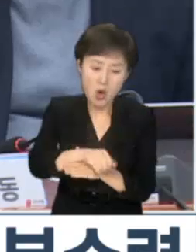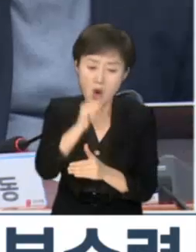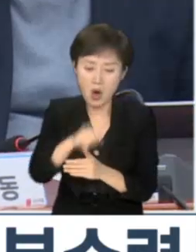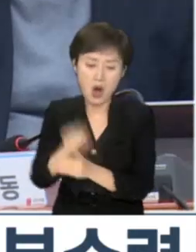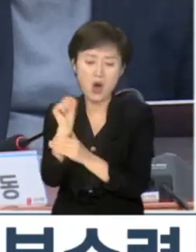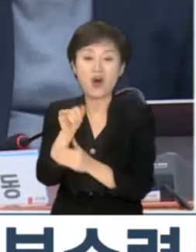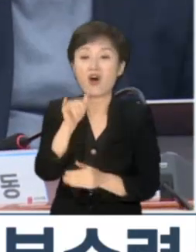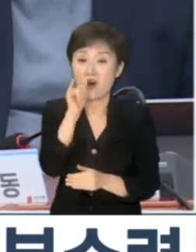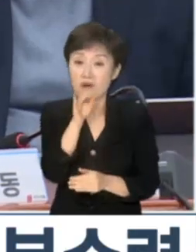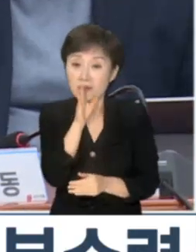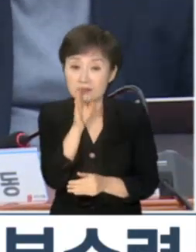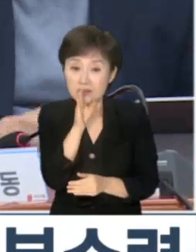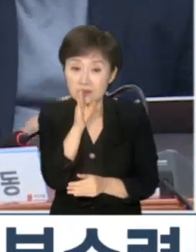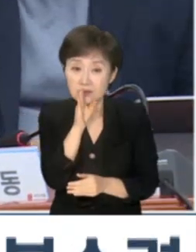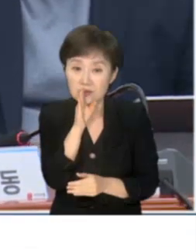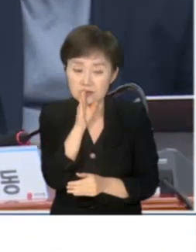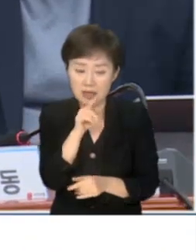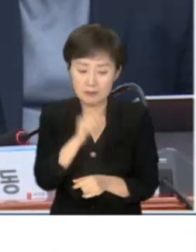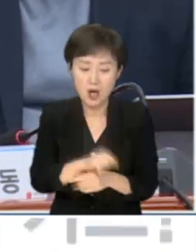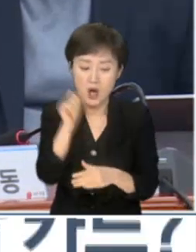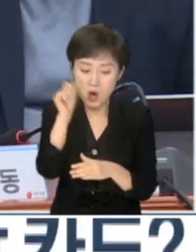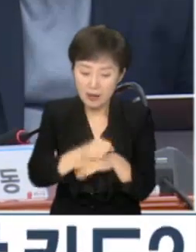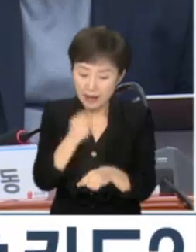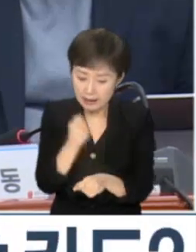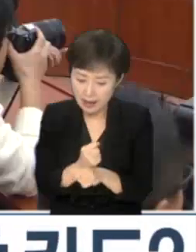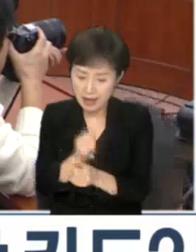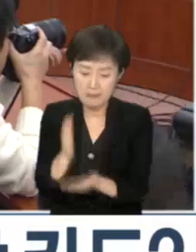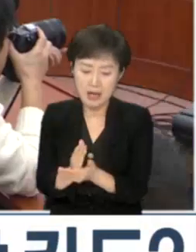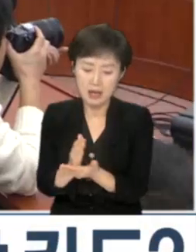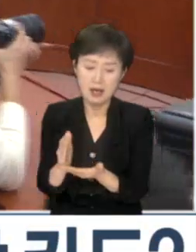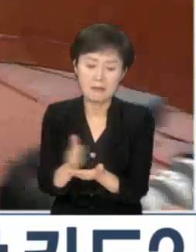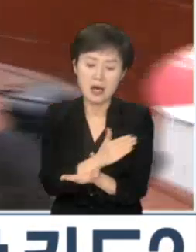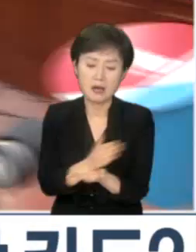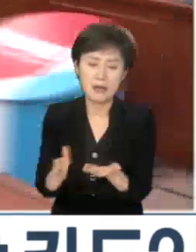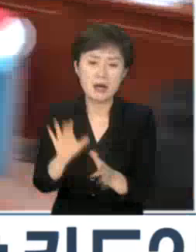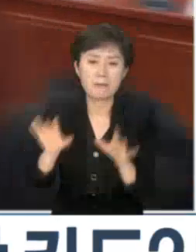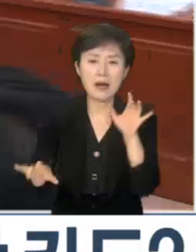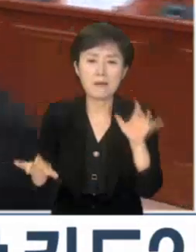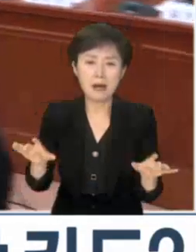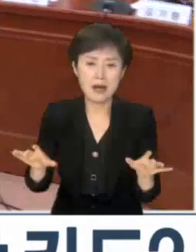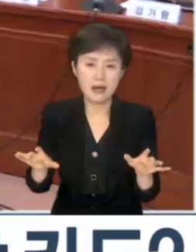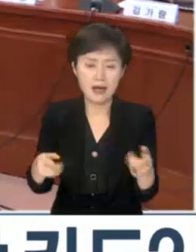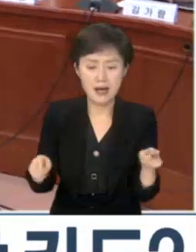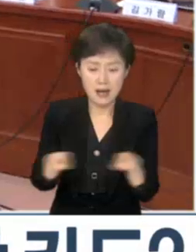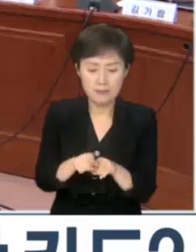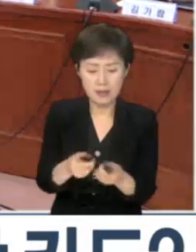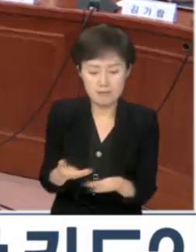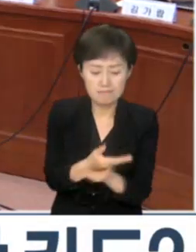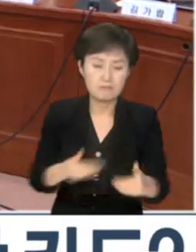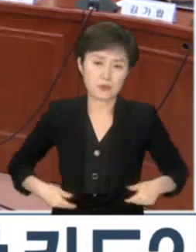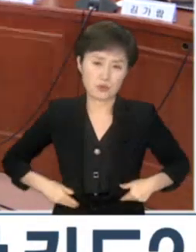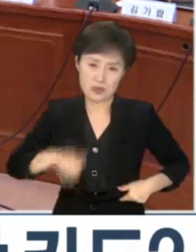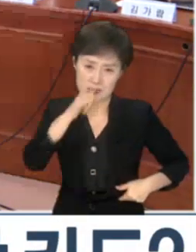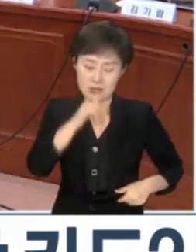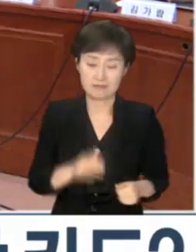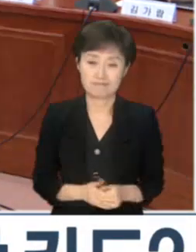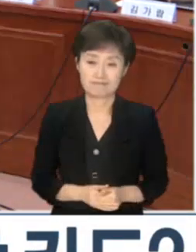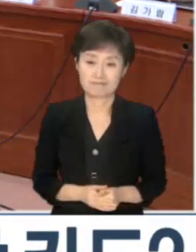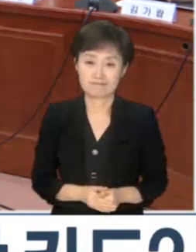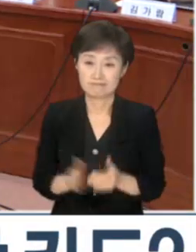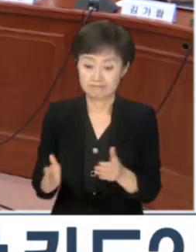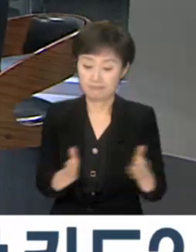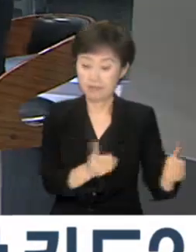부분들을 역할 분담을 해서 서로 윈윈할 수 있는 방법을 찾는 그런 자리가 되지 않겠나 네. 그렇게 생각합니다. 어떤 자리가